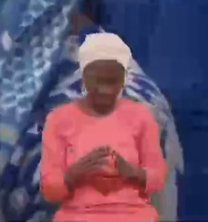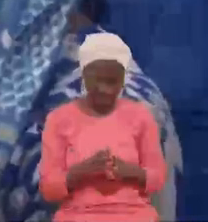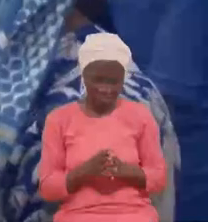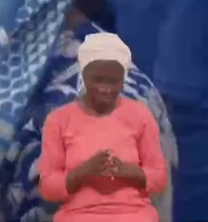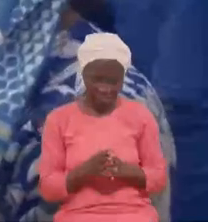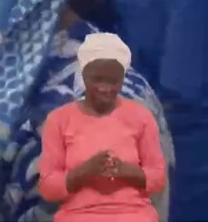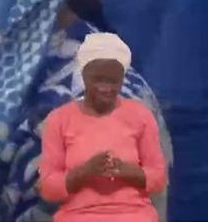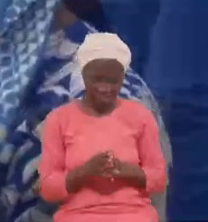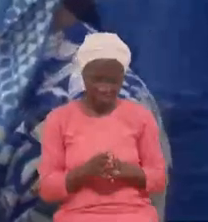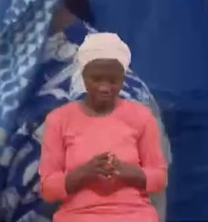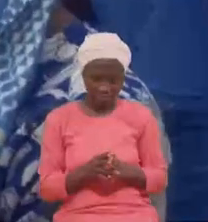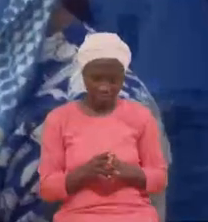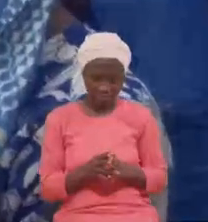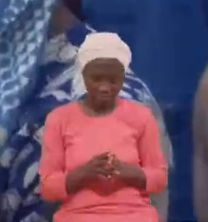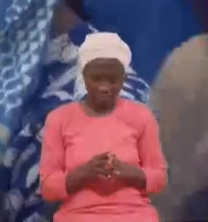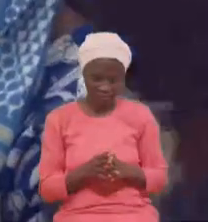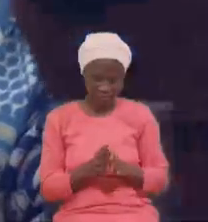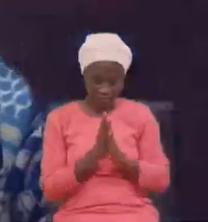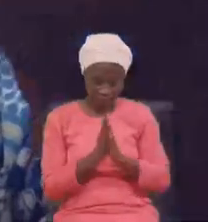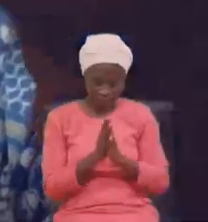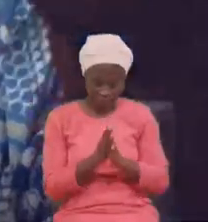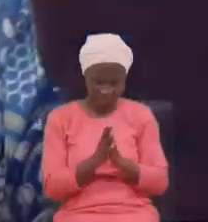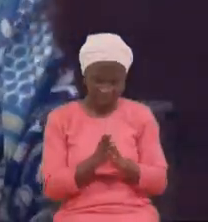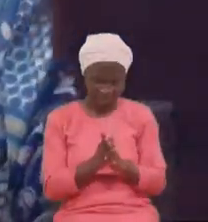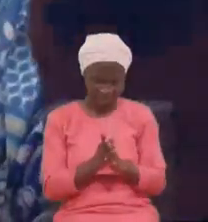Il peut faire à tous ceux qui l'invoquent.